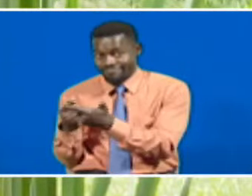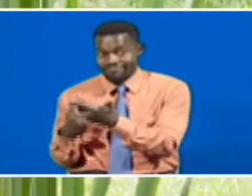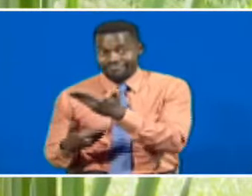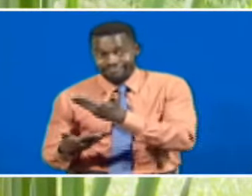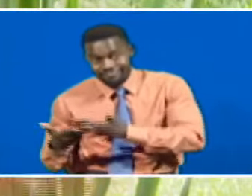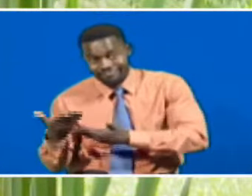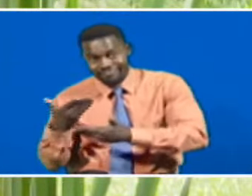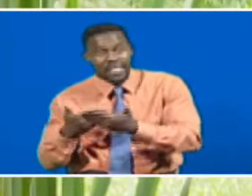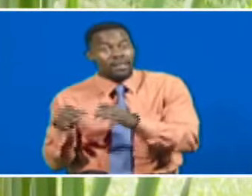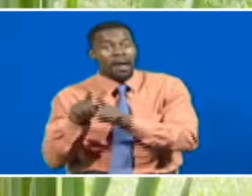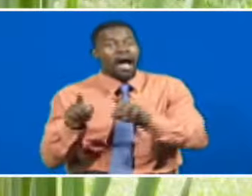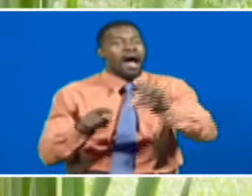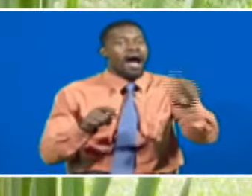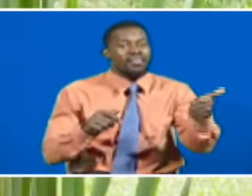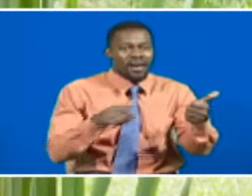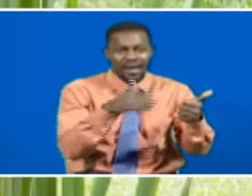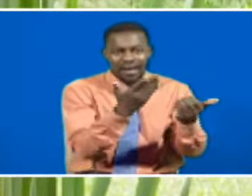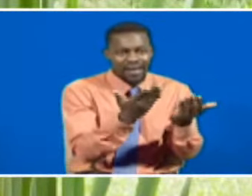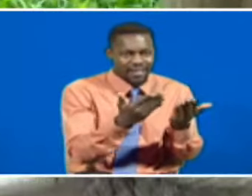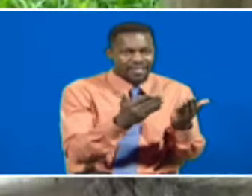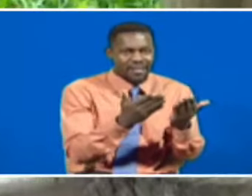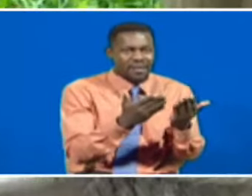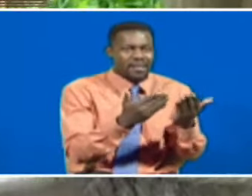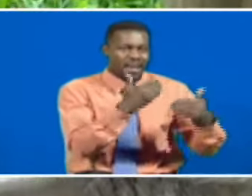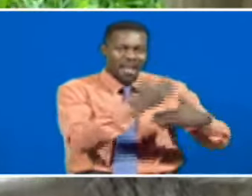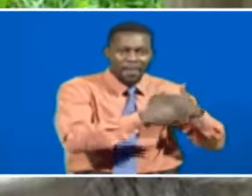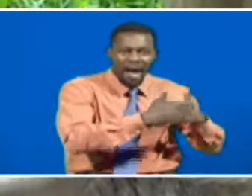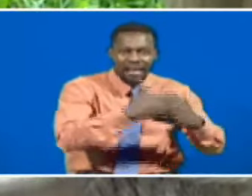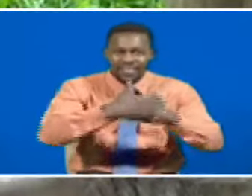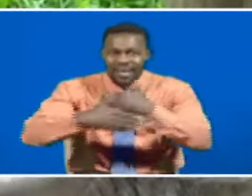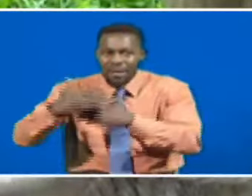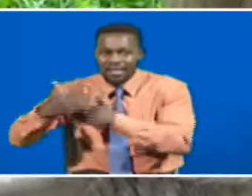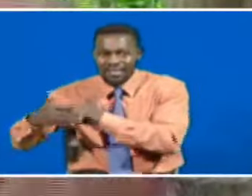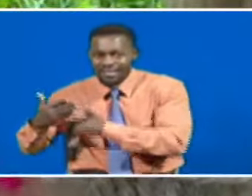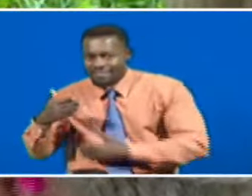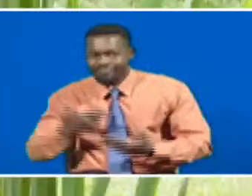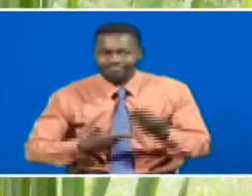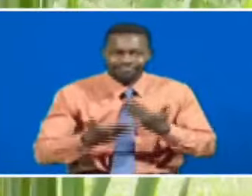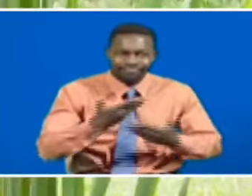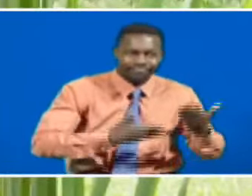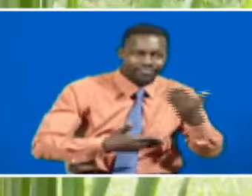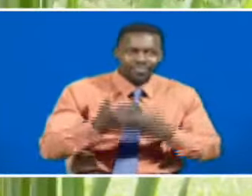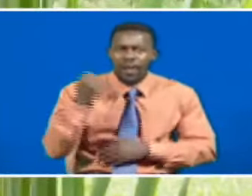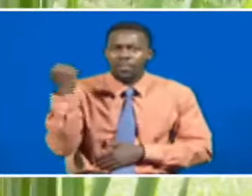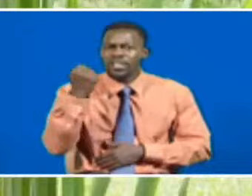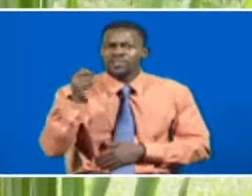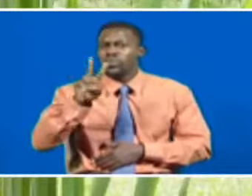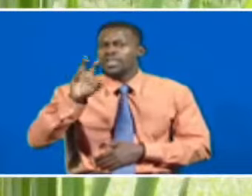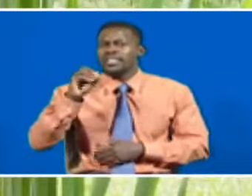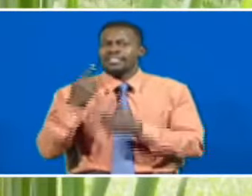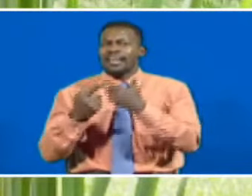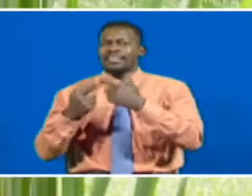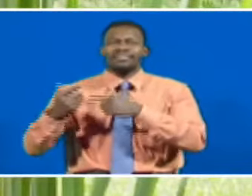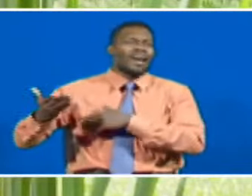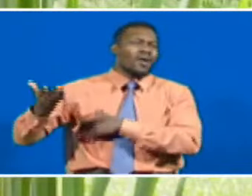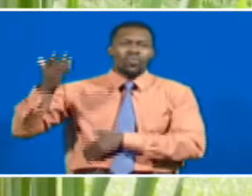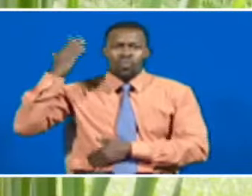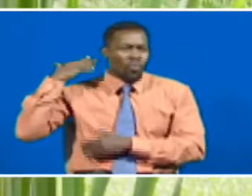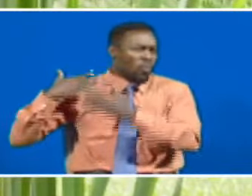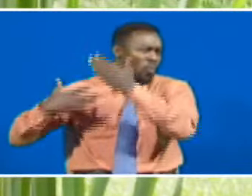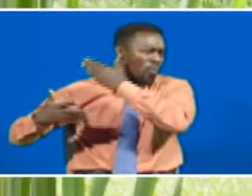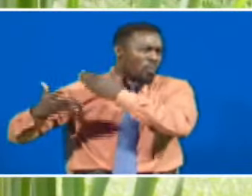na wale wananchi wengine ama neighbors, tukaweza kuongea mambo ya siasa. 20 years ago nilikuwa ule mtu